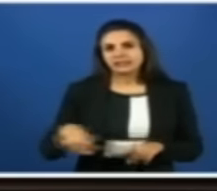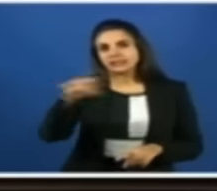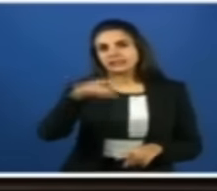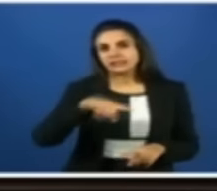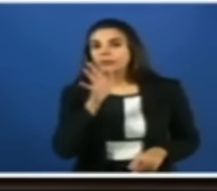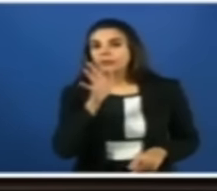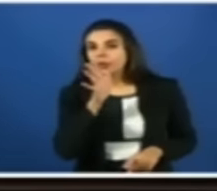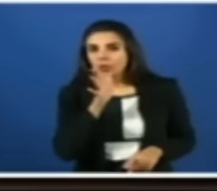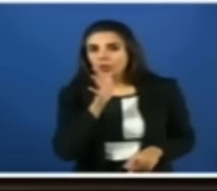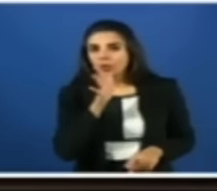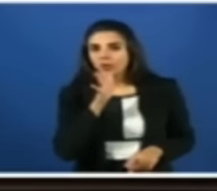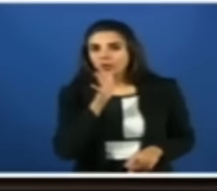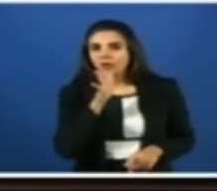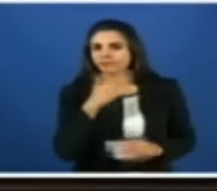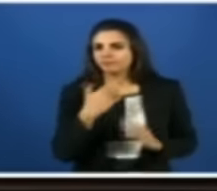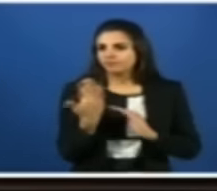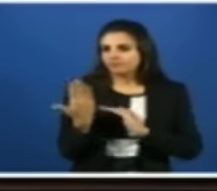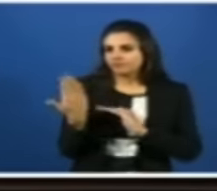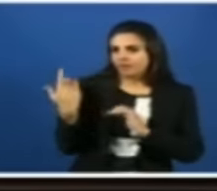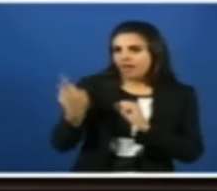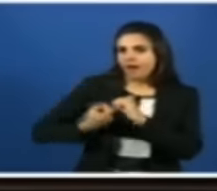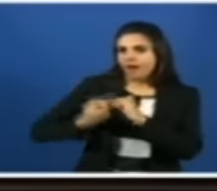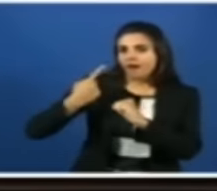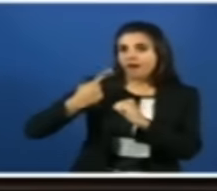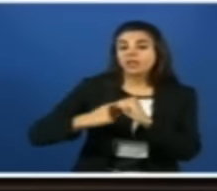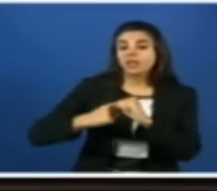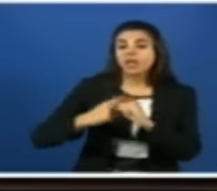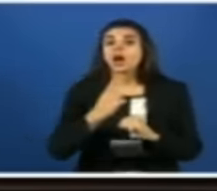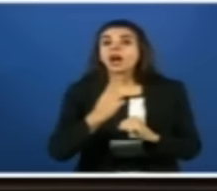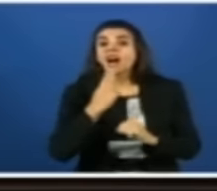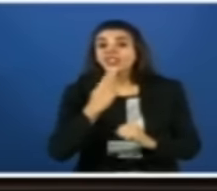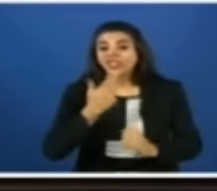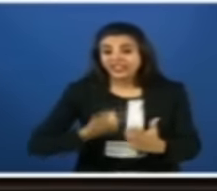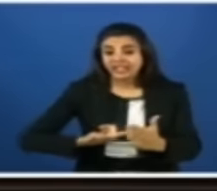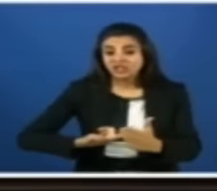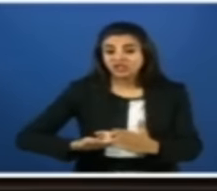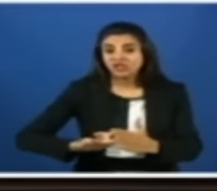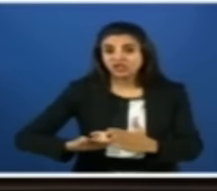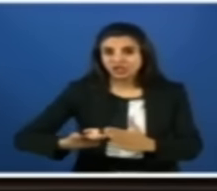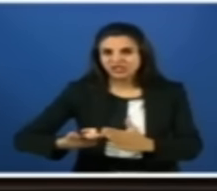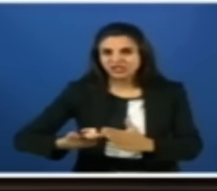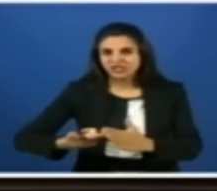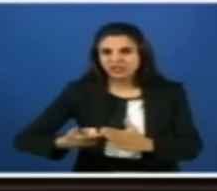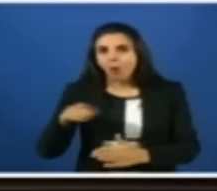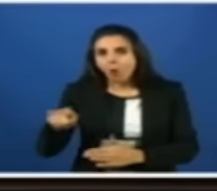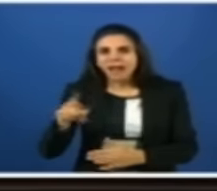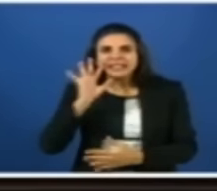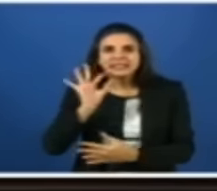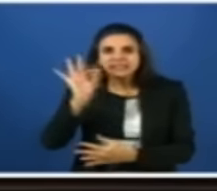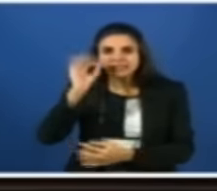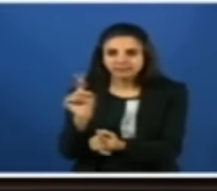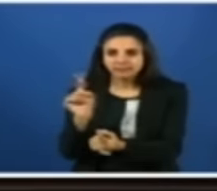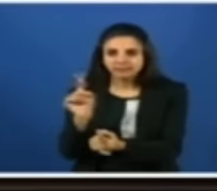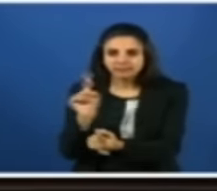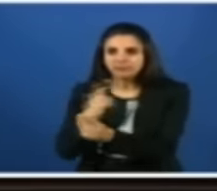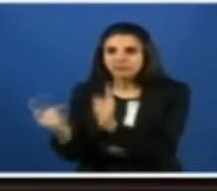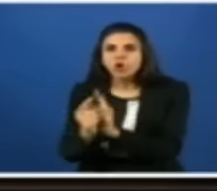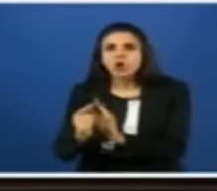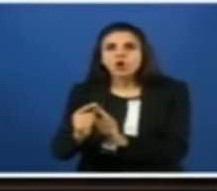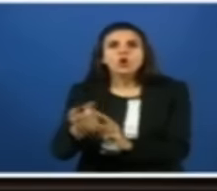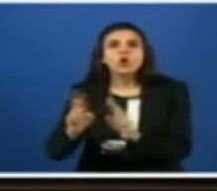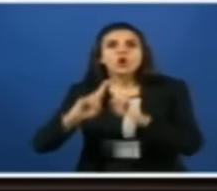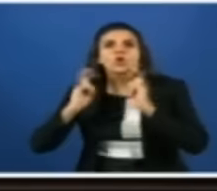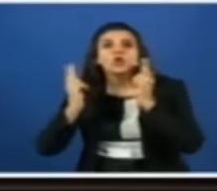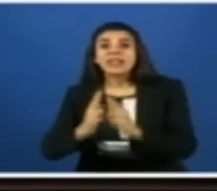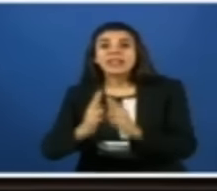gibi geçtiğimiz hafta kadın çiftçilerle bir araya geldik. Dünya Kadın